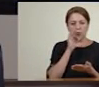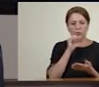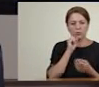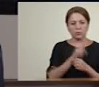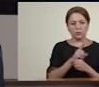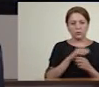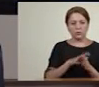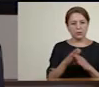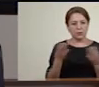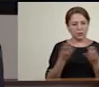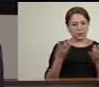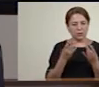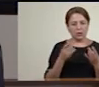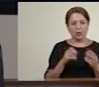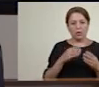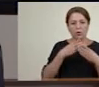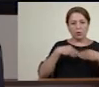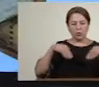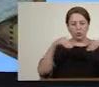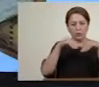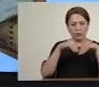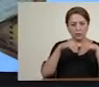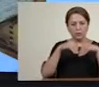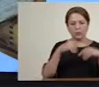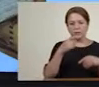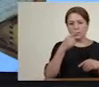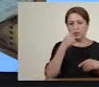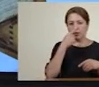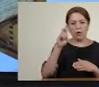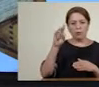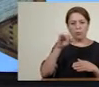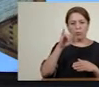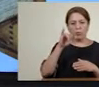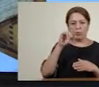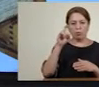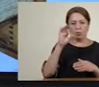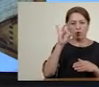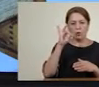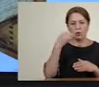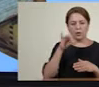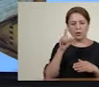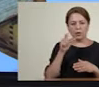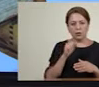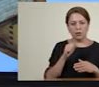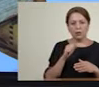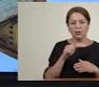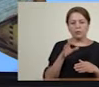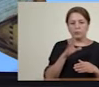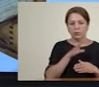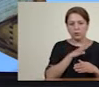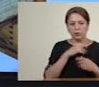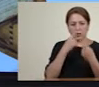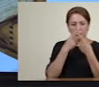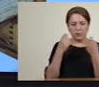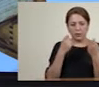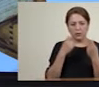bajaring. Oila a'zolaringiz, yaqinlaringiz yordamida İmom Buxoriyga taalluqli